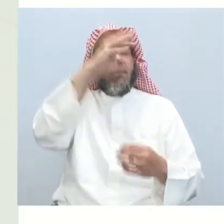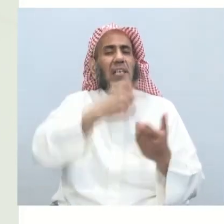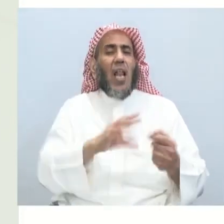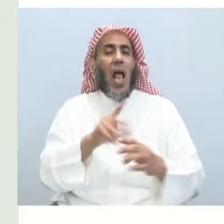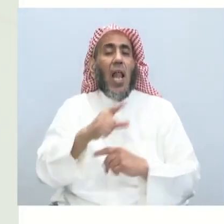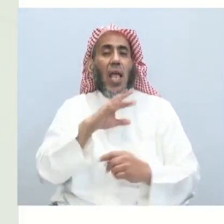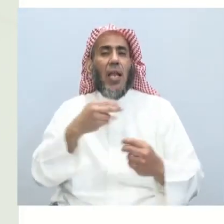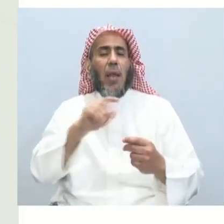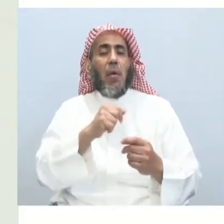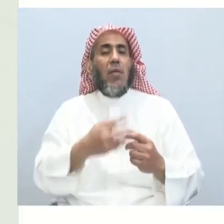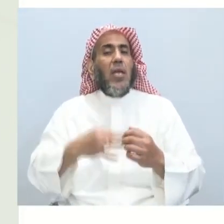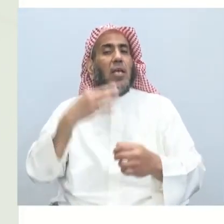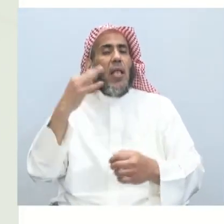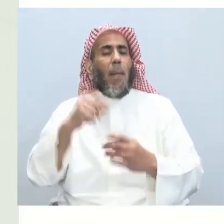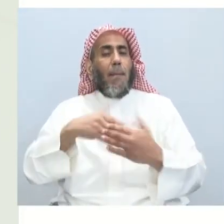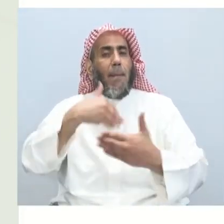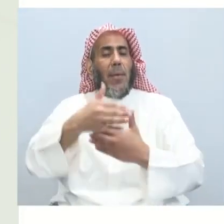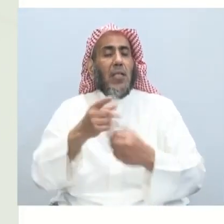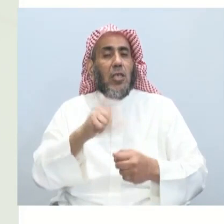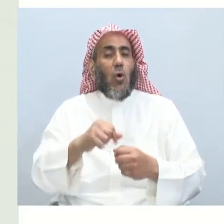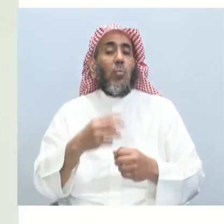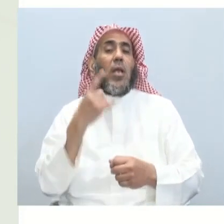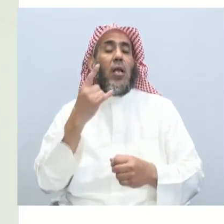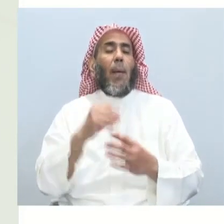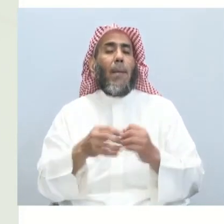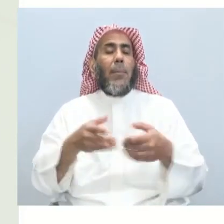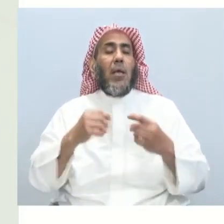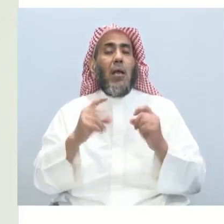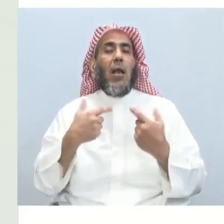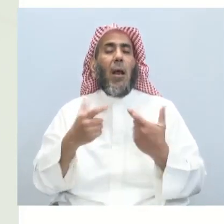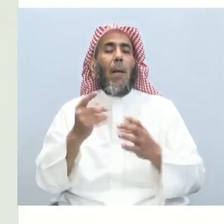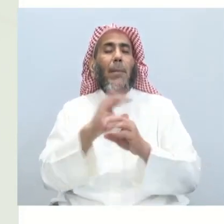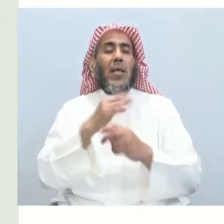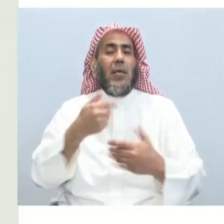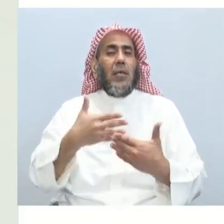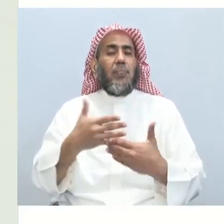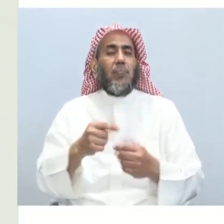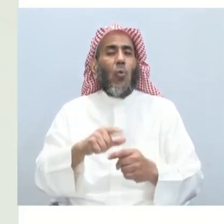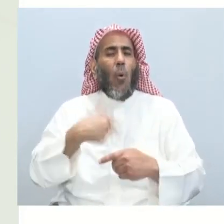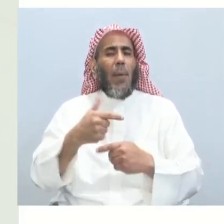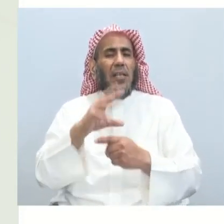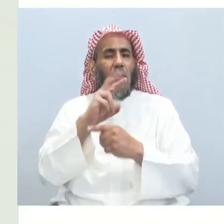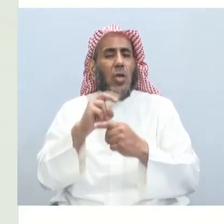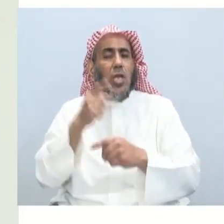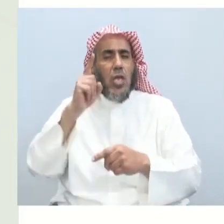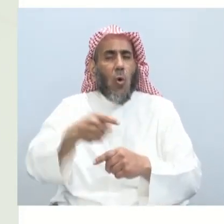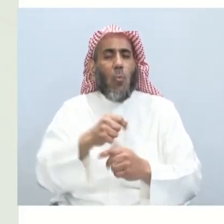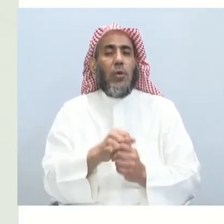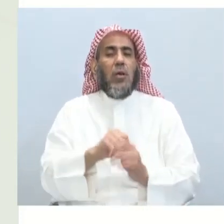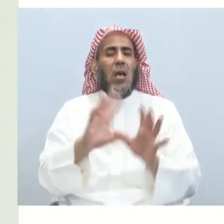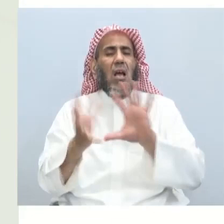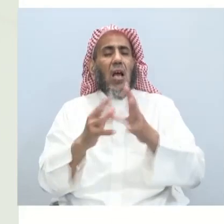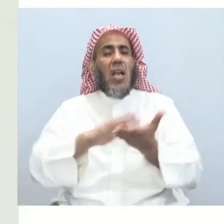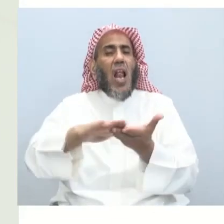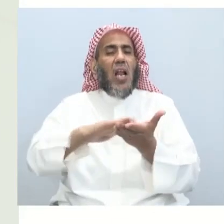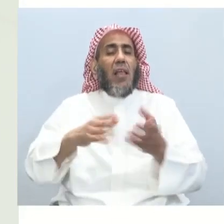النعمي في ثالث من بعد يوم عاشر بربيع الحادي وبعد ضحاه قوم كان